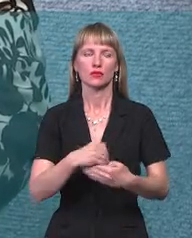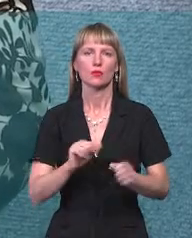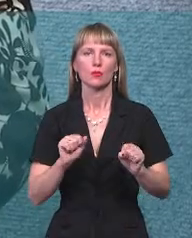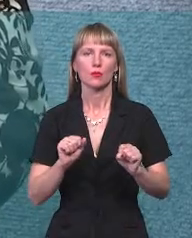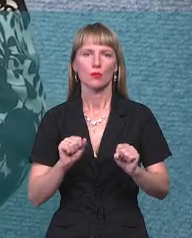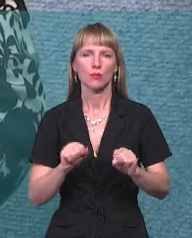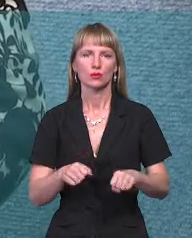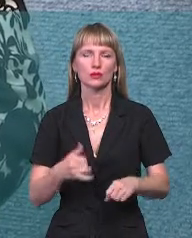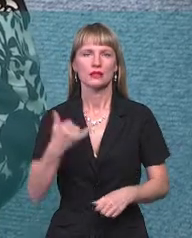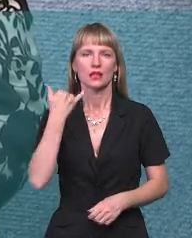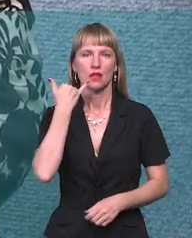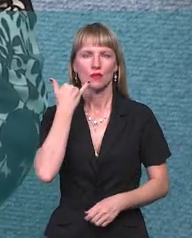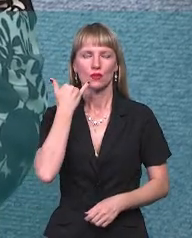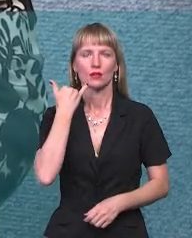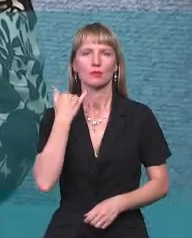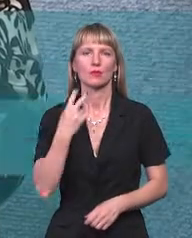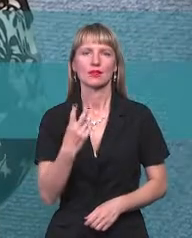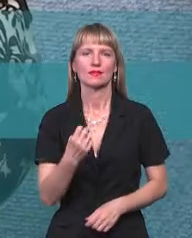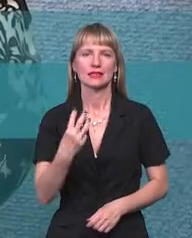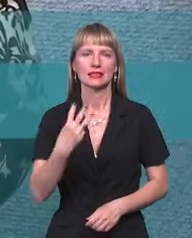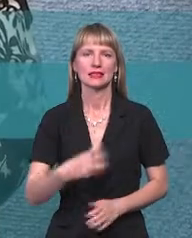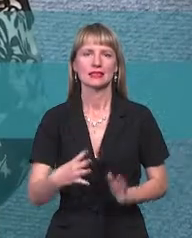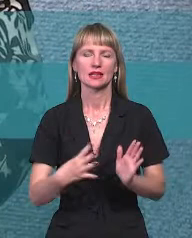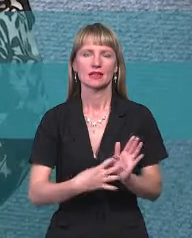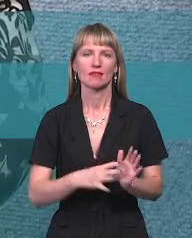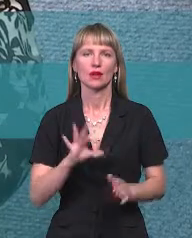зателефонувати у студію можна за телефоном